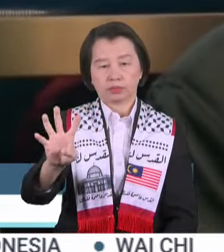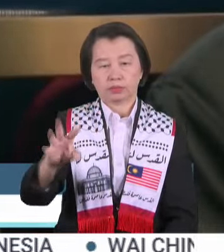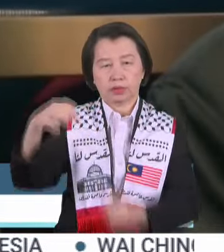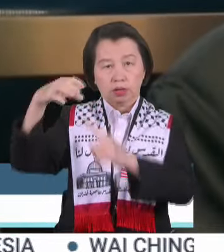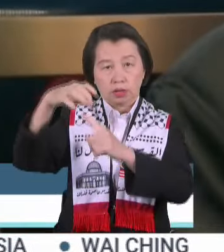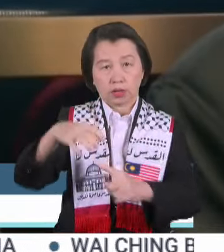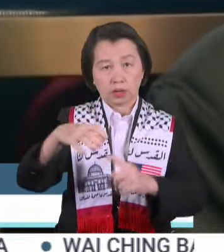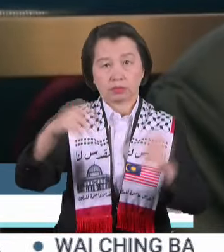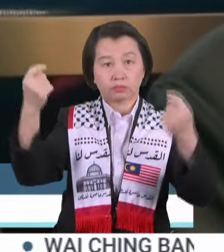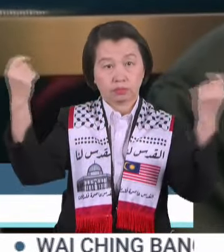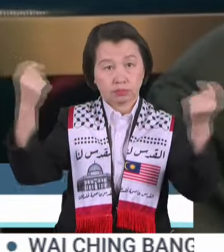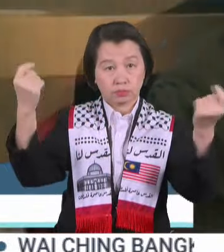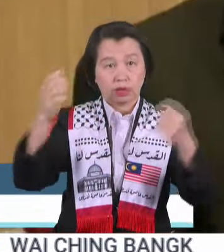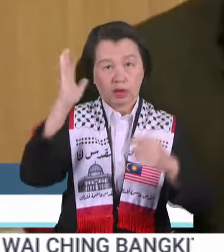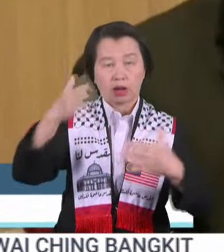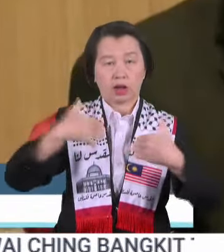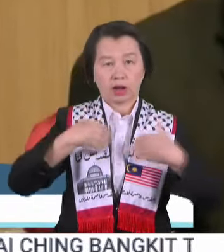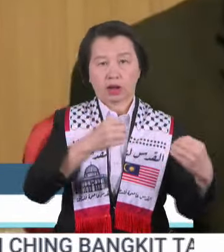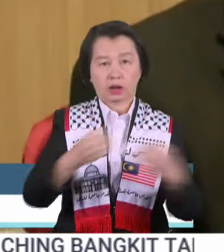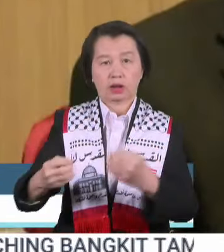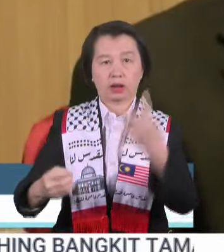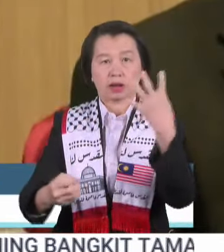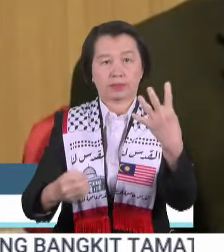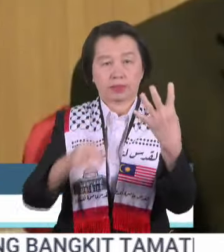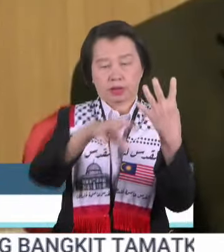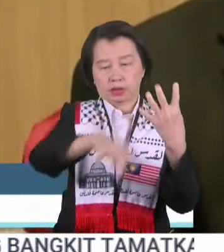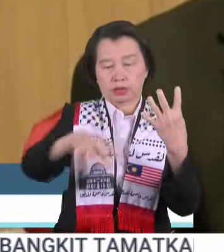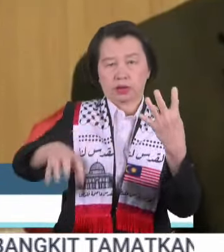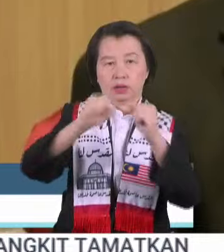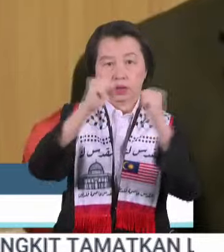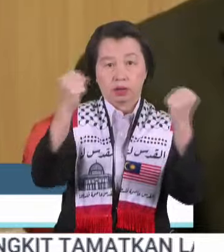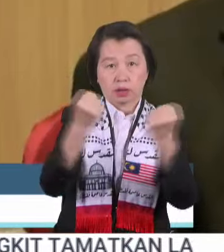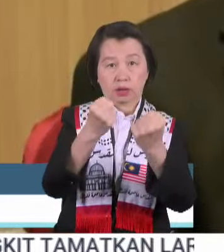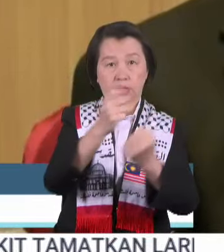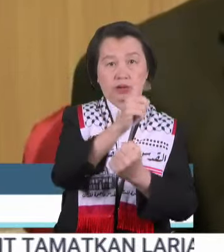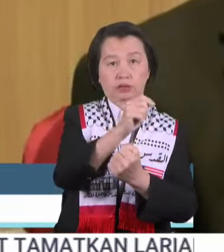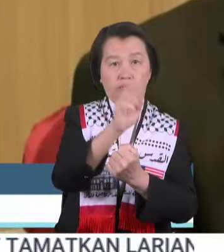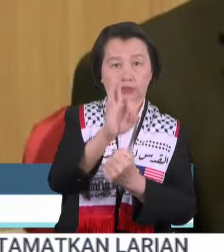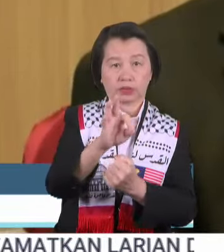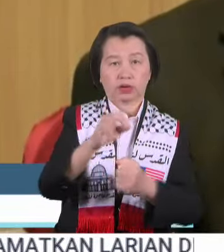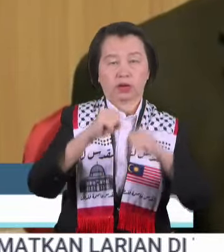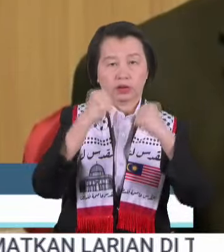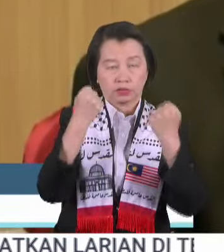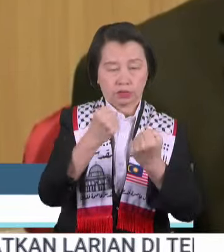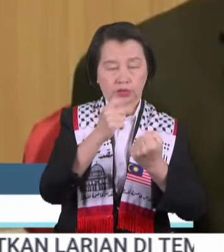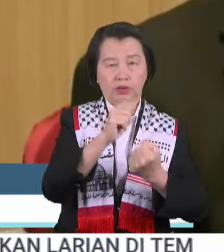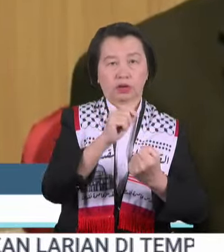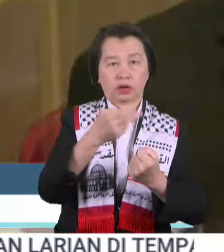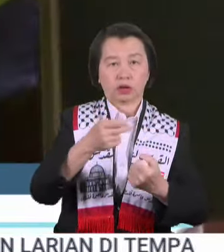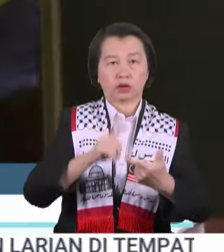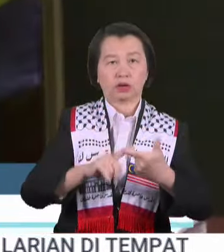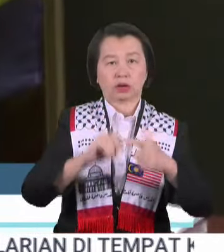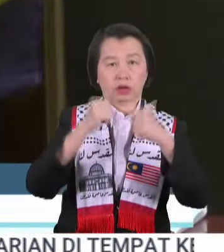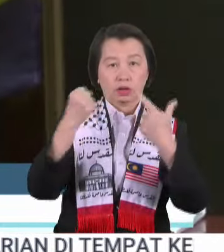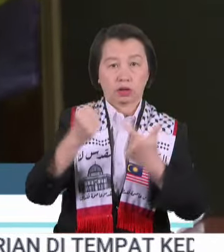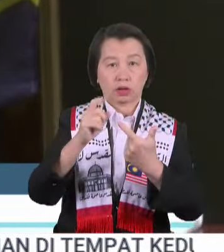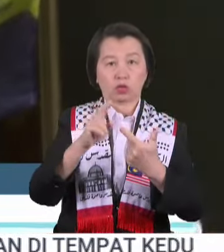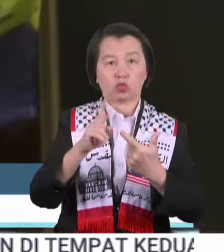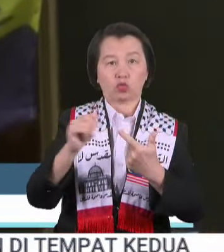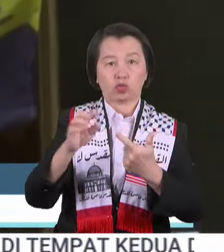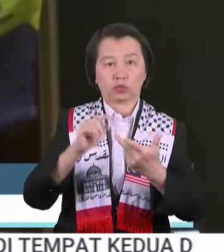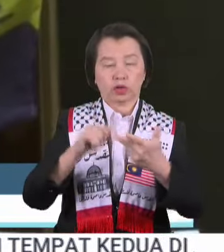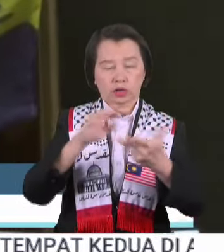Kejohanan berbentuk karnival itu akan dianjurkan di empat venue melibatkan Stadium Tun Fatimah, Stadium Hang Tuah dan Stadium UTEM, Stadium